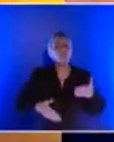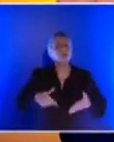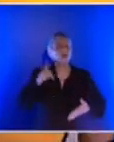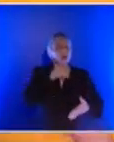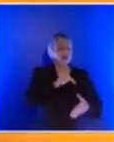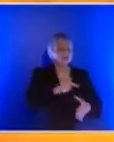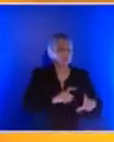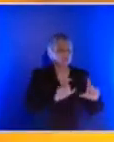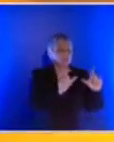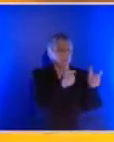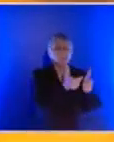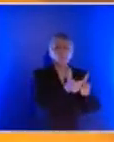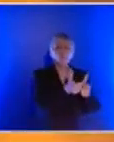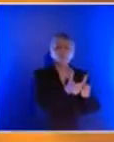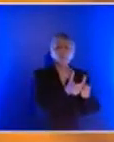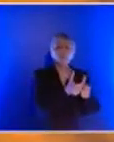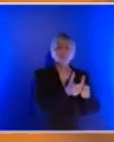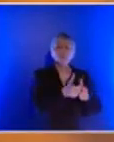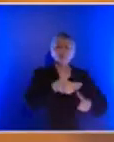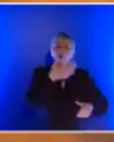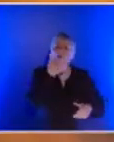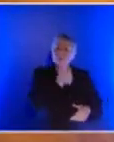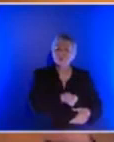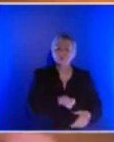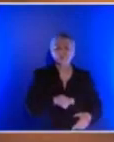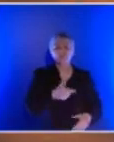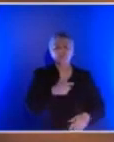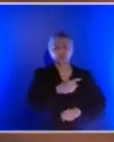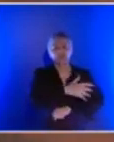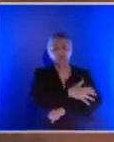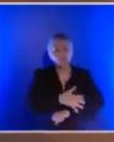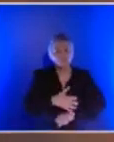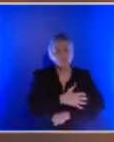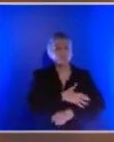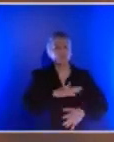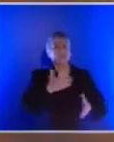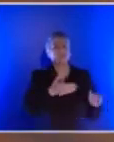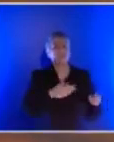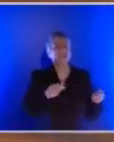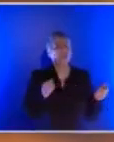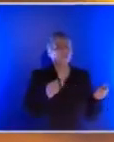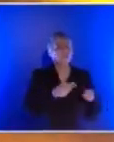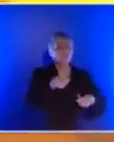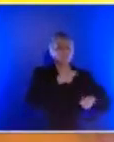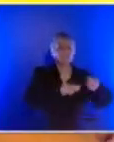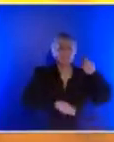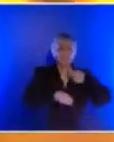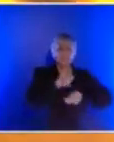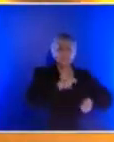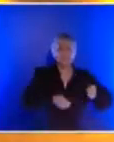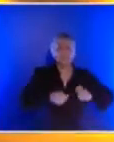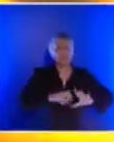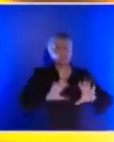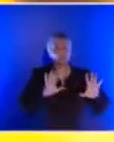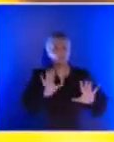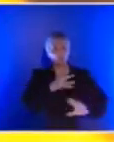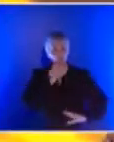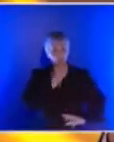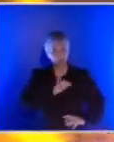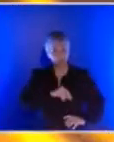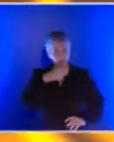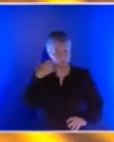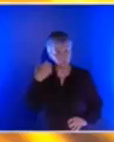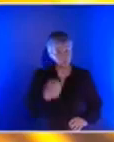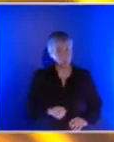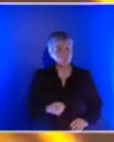αδύναμα, στις ενεργειακές κοινότητες, στις μικρομεσαίες επιχειρήσεις, τα ωφέλη από την πράσινη μετάβαση